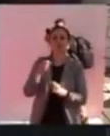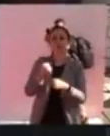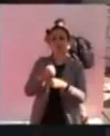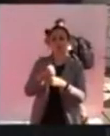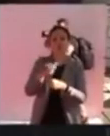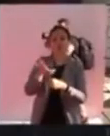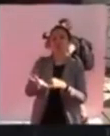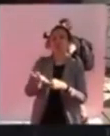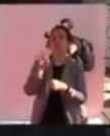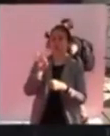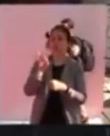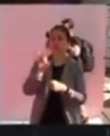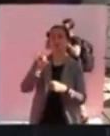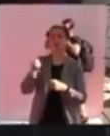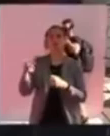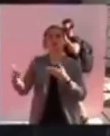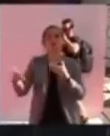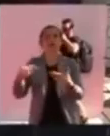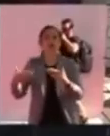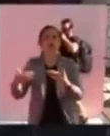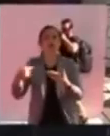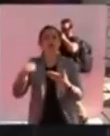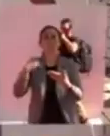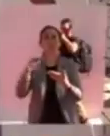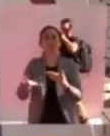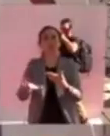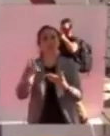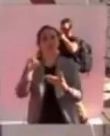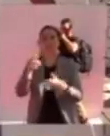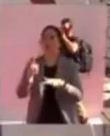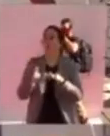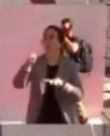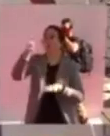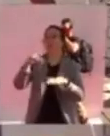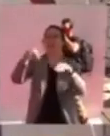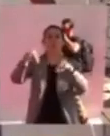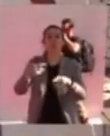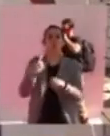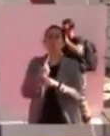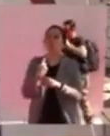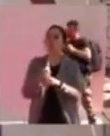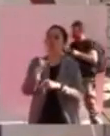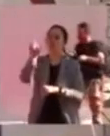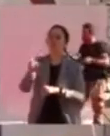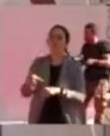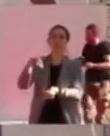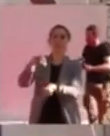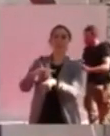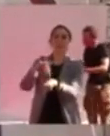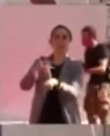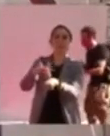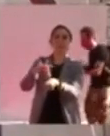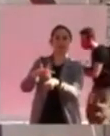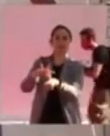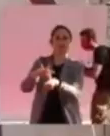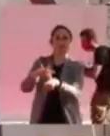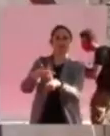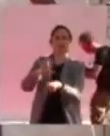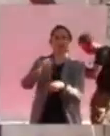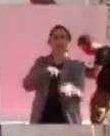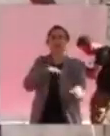durante le emergenze di mettere davanti a tutto il bene del paziente ora abbiamo fatto durante il terremoto